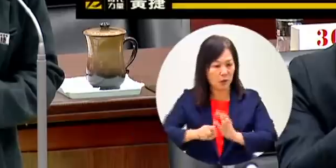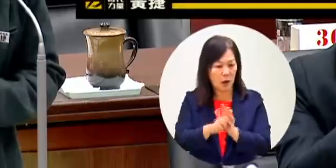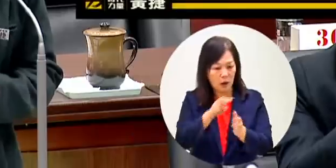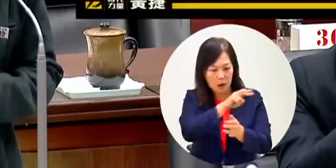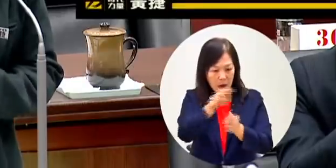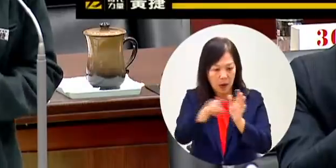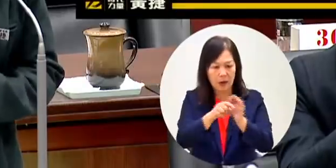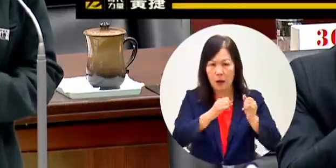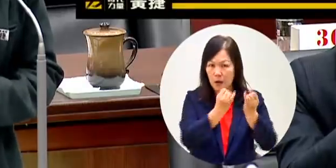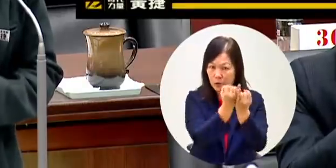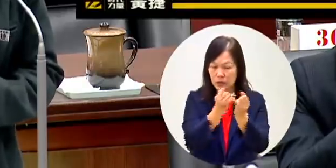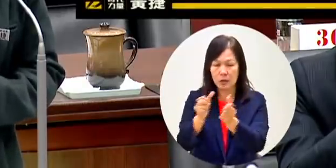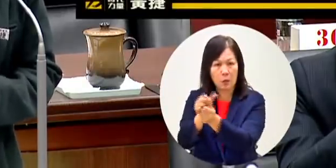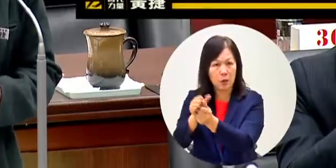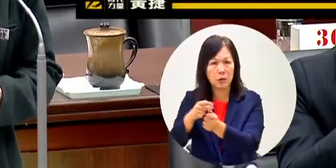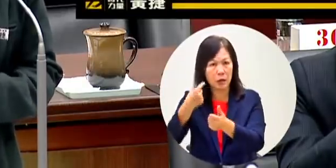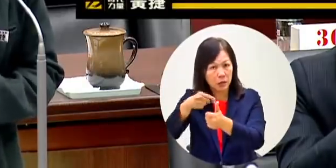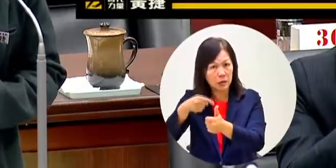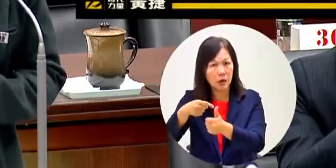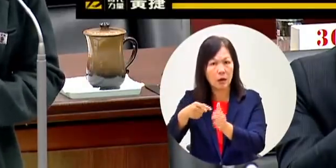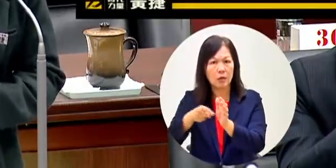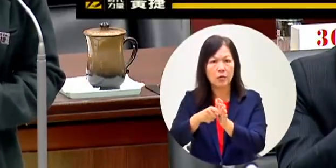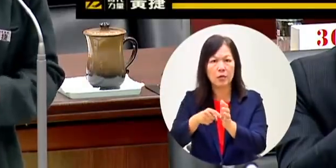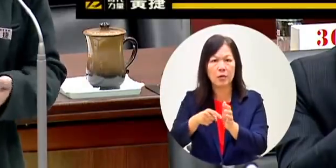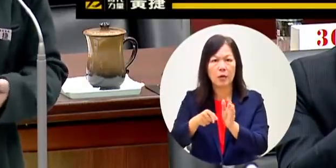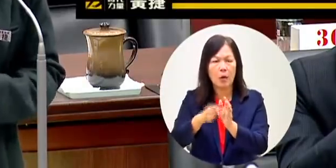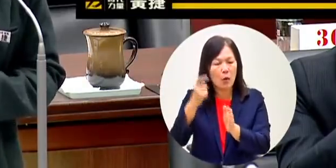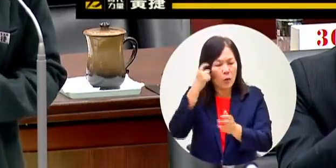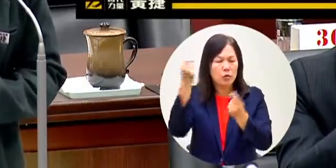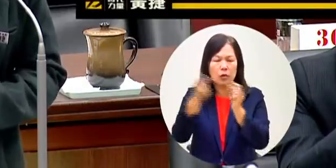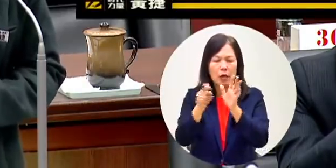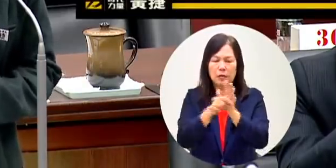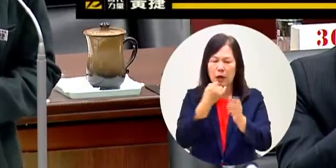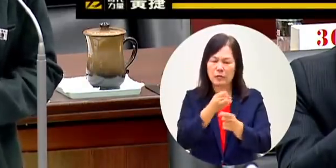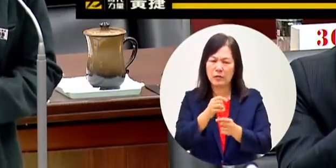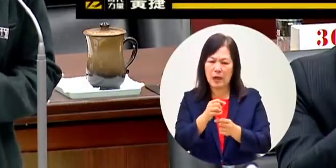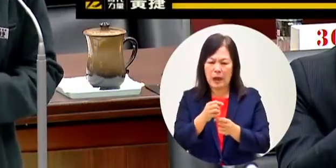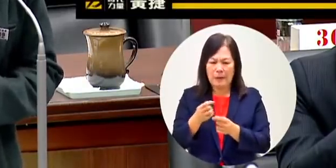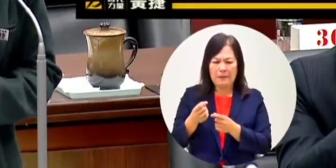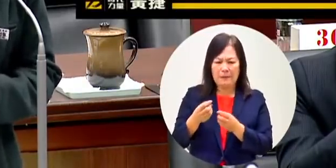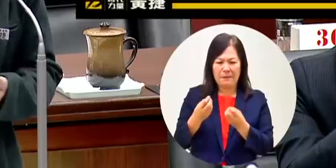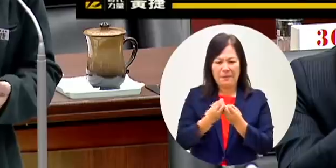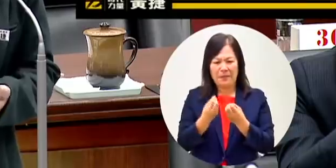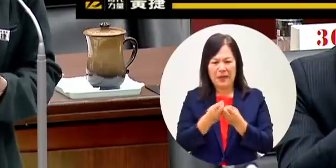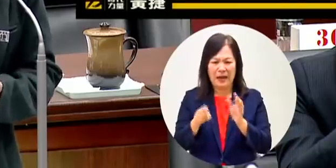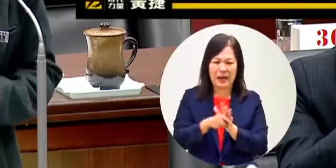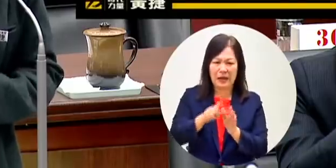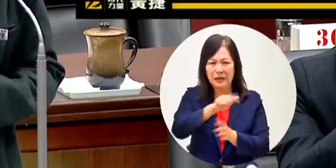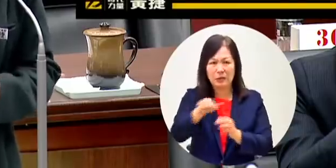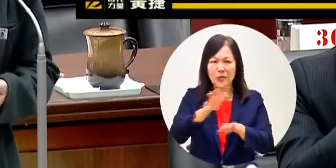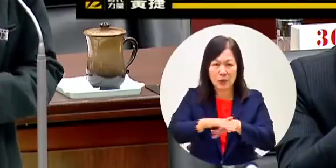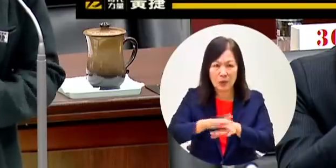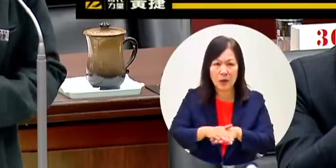会认为它是一个太露骨、太赤裸的东西。而且正确的性教育应该是可以